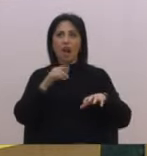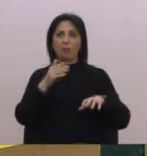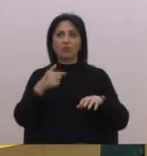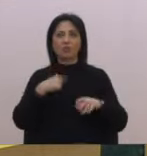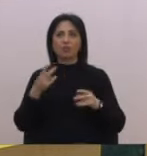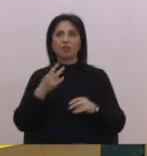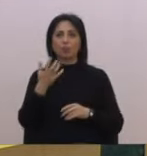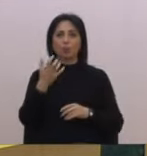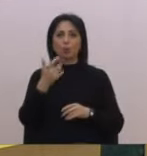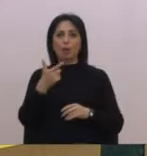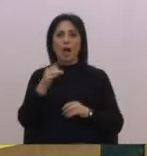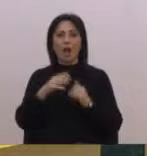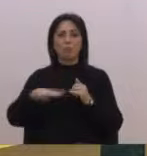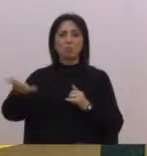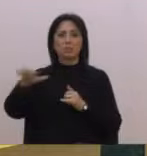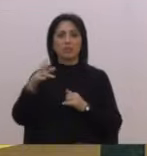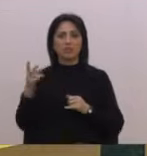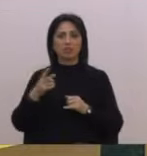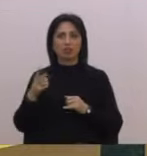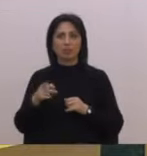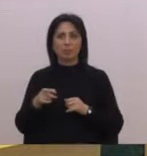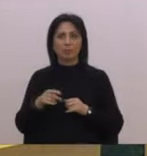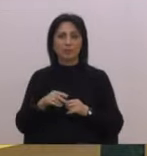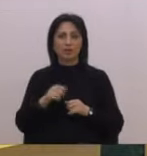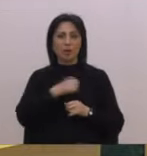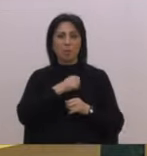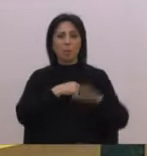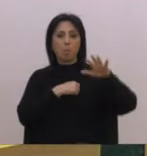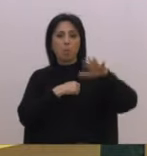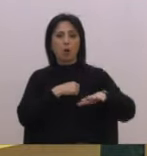გვჭირდება 500 ჰექტარამდე მიწა, პოლიგონი